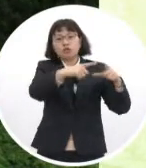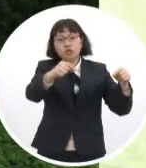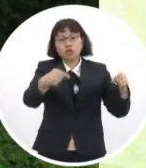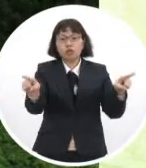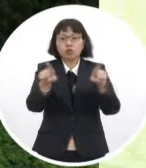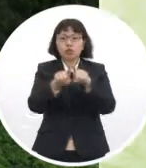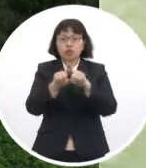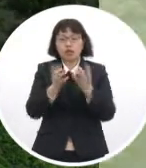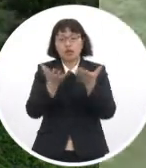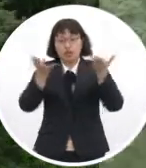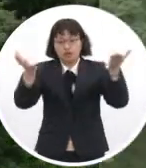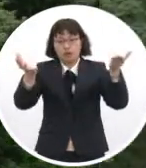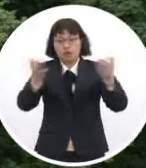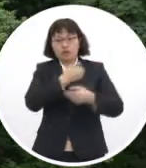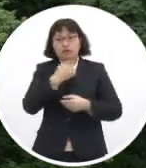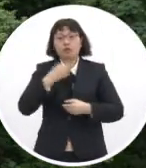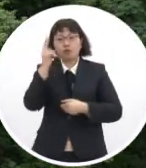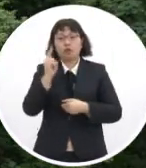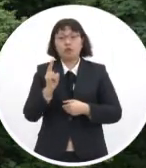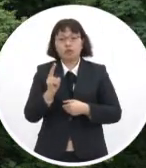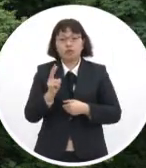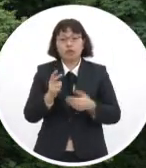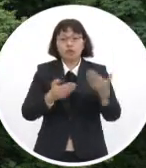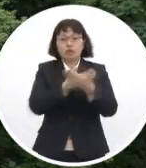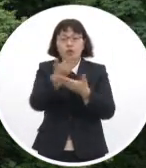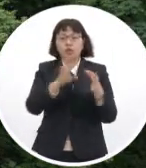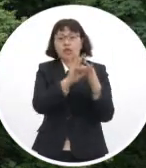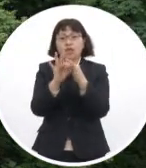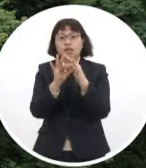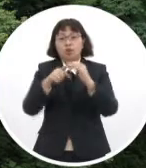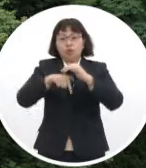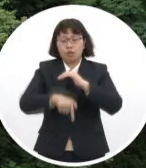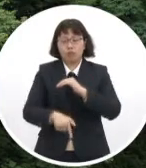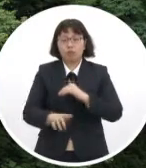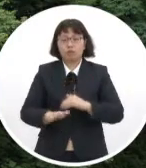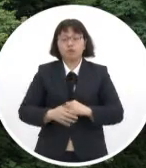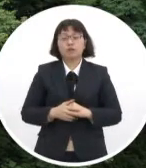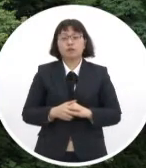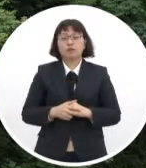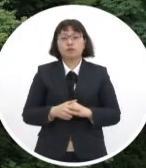展していけるよう連携・交流を深めています。